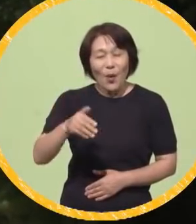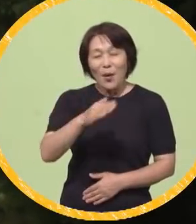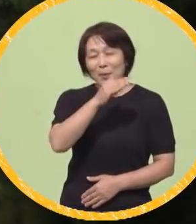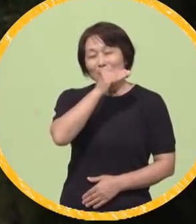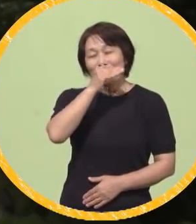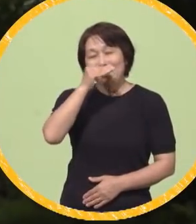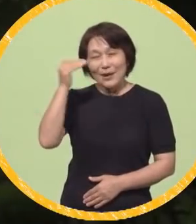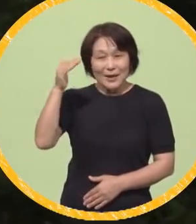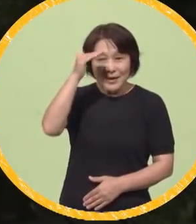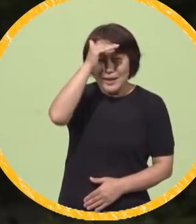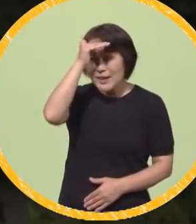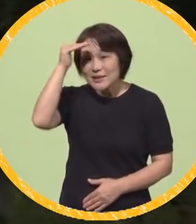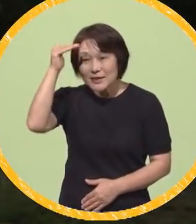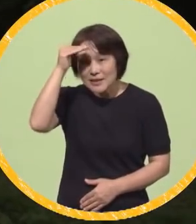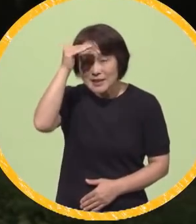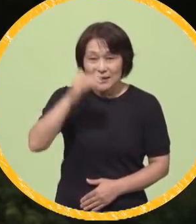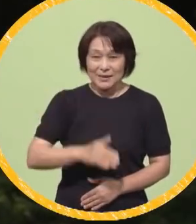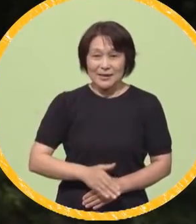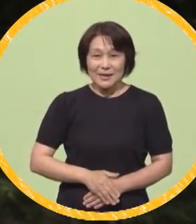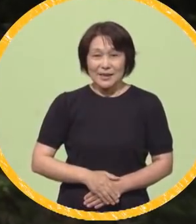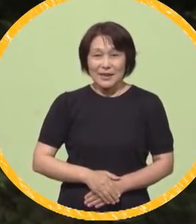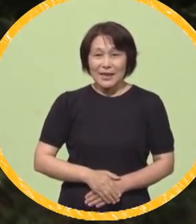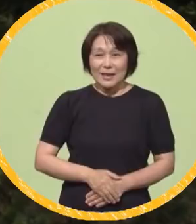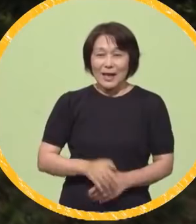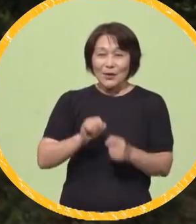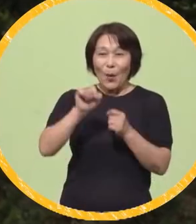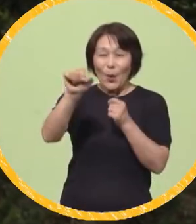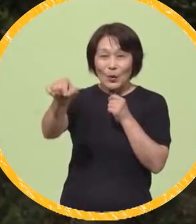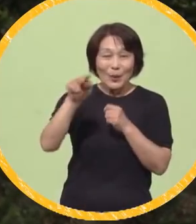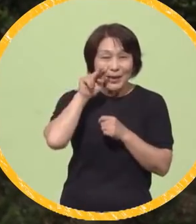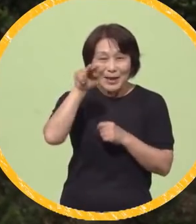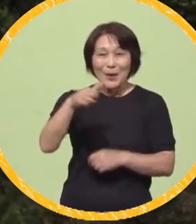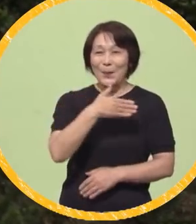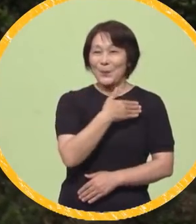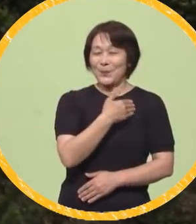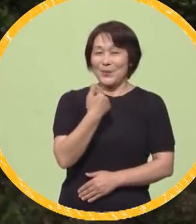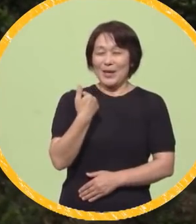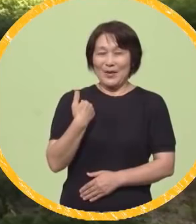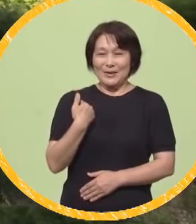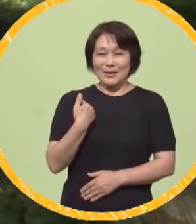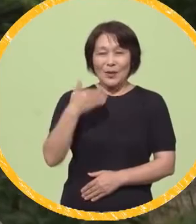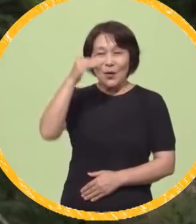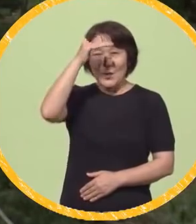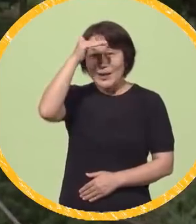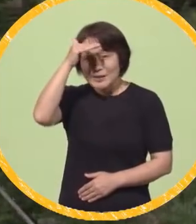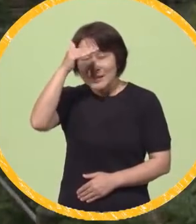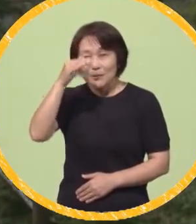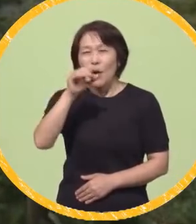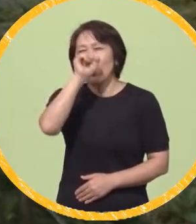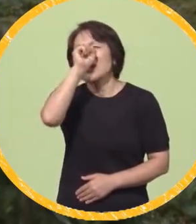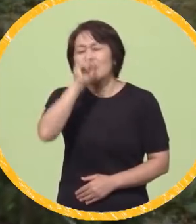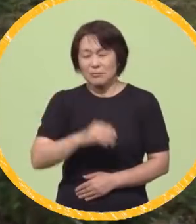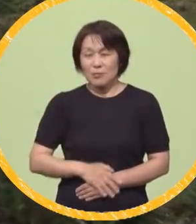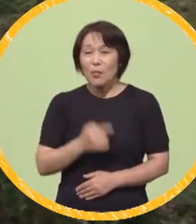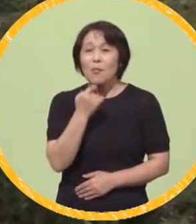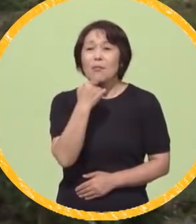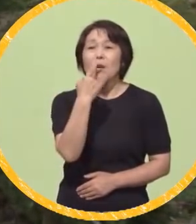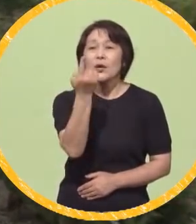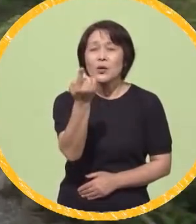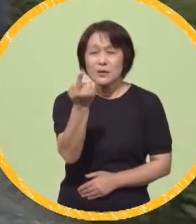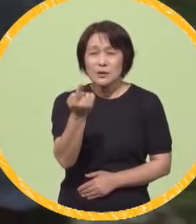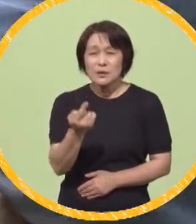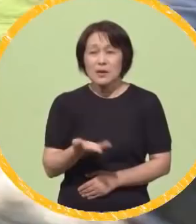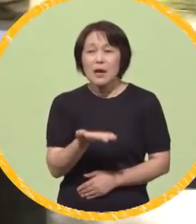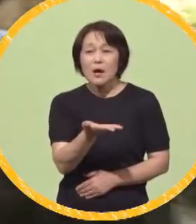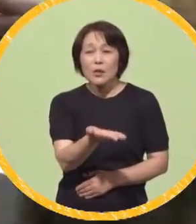敵な景色ですね、はい、もうなんか目が良くなりそうです、 はい、でこの景色も、はい、いいんですけれども、うんうん、ちょっと一つおすすめはこ